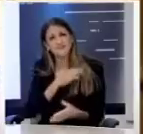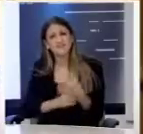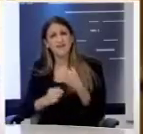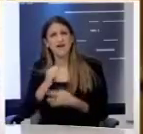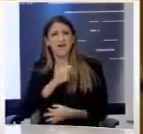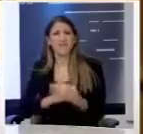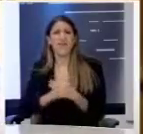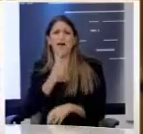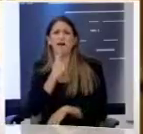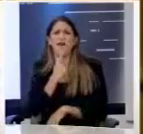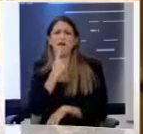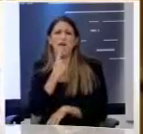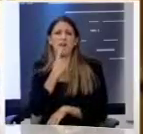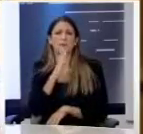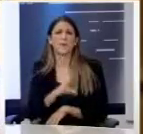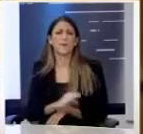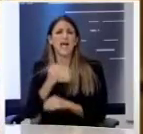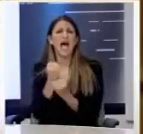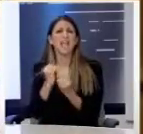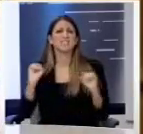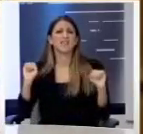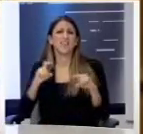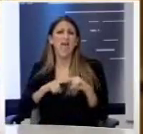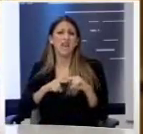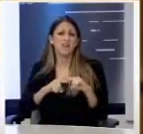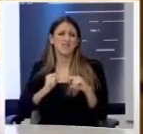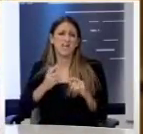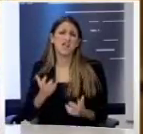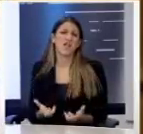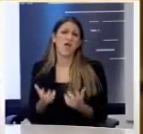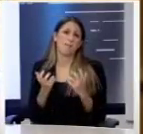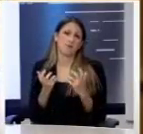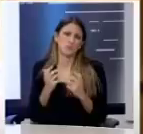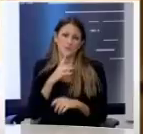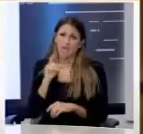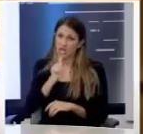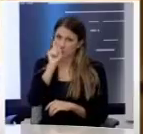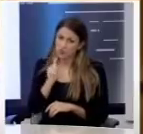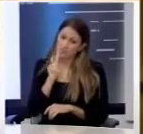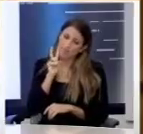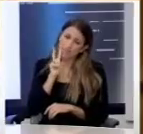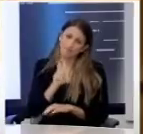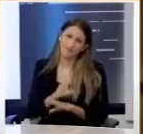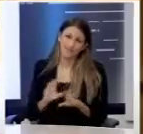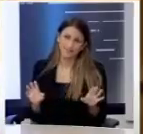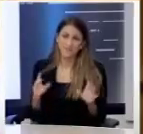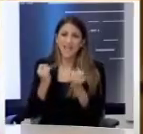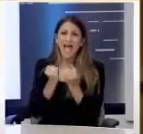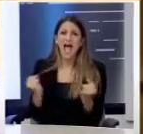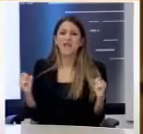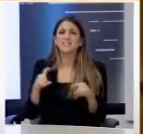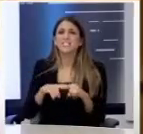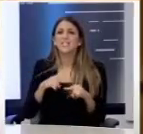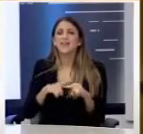Καμένου. Λοιπόν, η ίδια η ζωή αποδεικνύει ότι οι ανεξάρτητοι